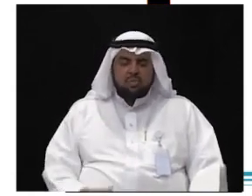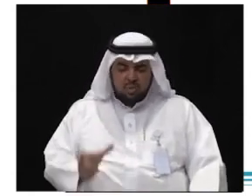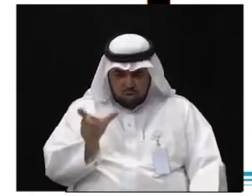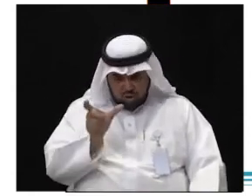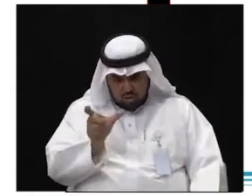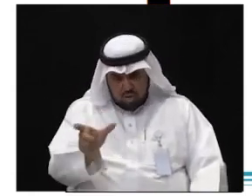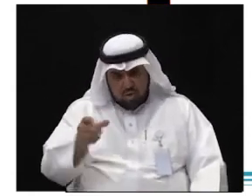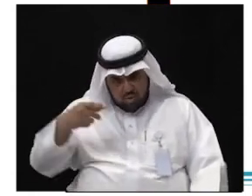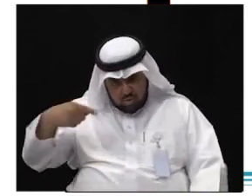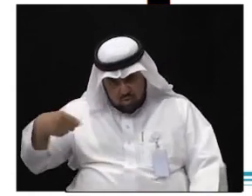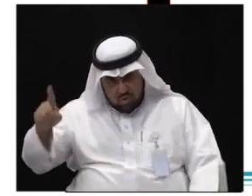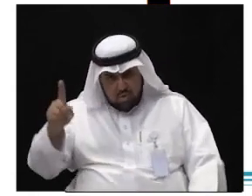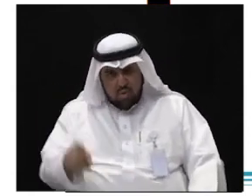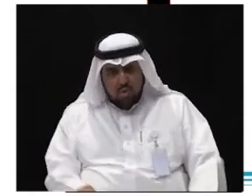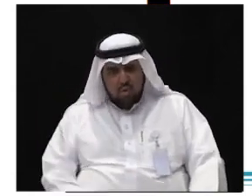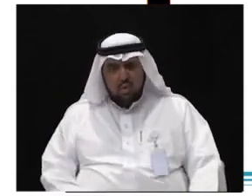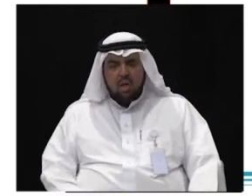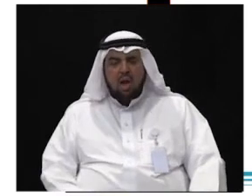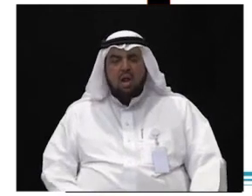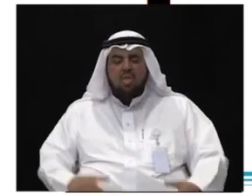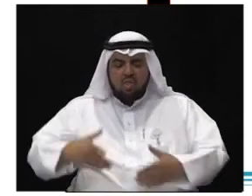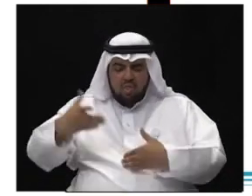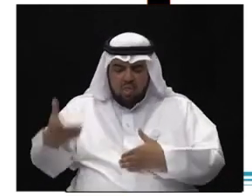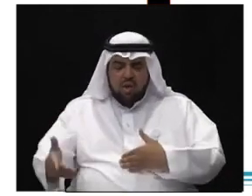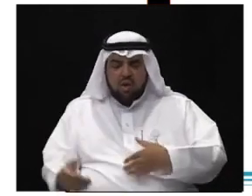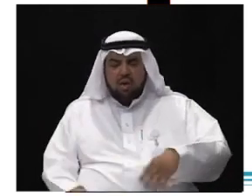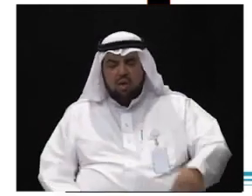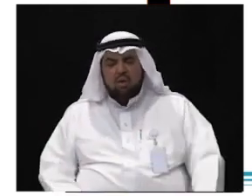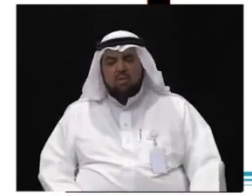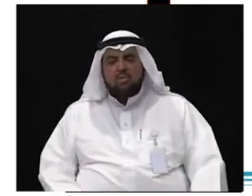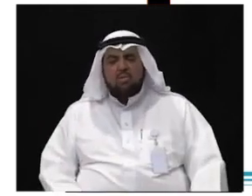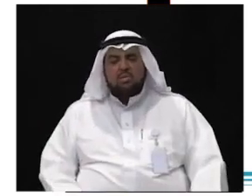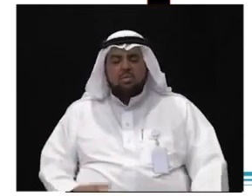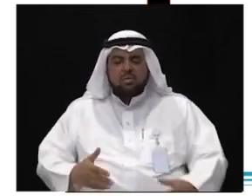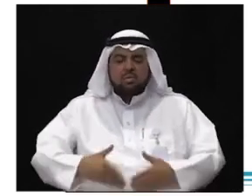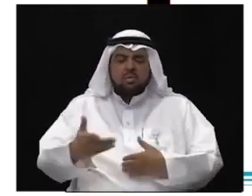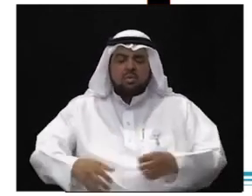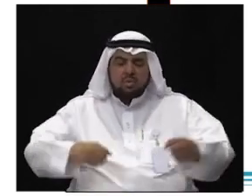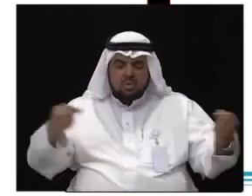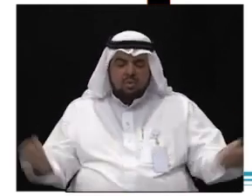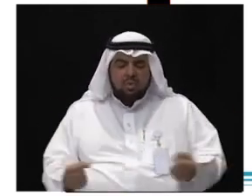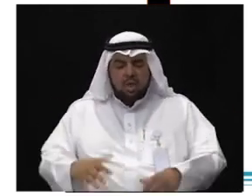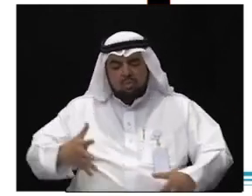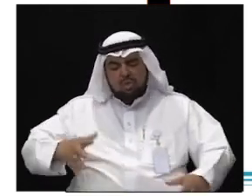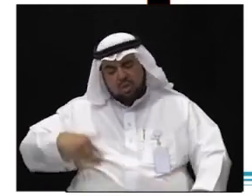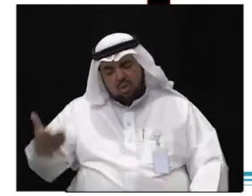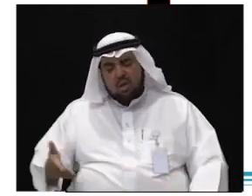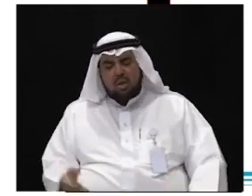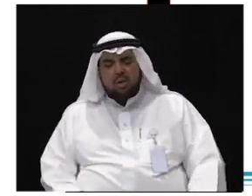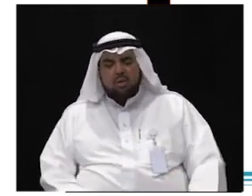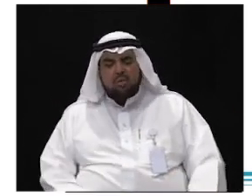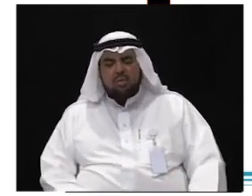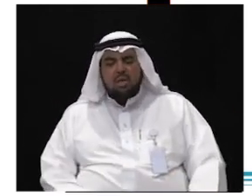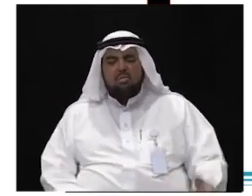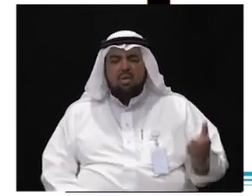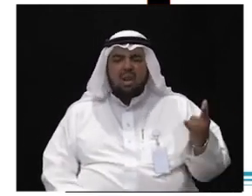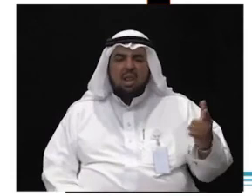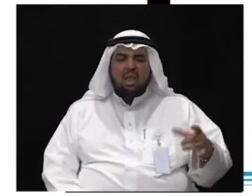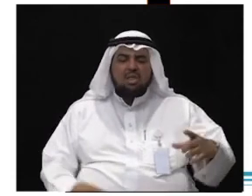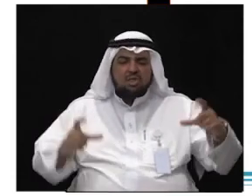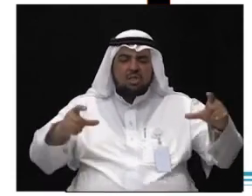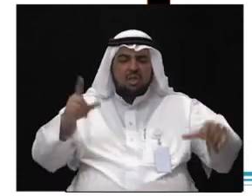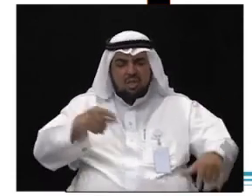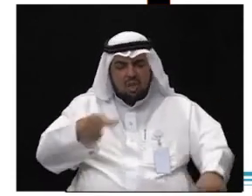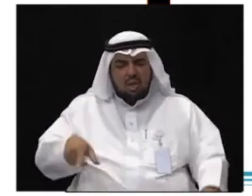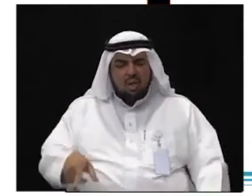مثلا أجاب الإجابة الصحيحة، فإنه ينتقل إلى تدريب آخر، أما إذا لم يتحقق الشرط